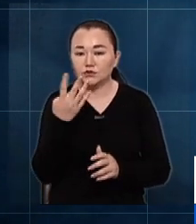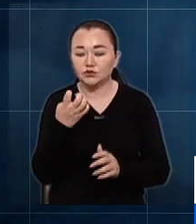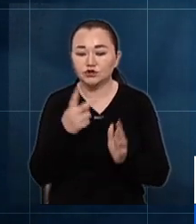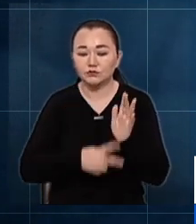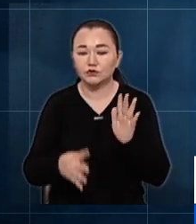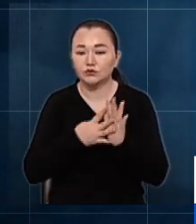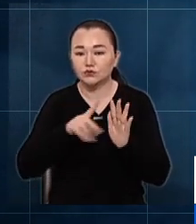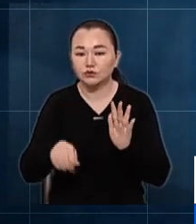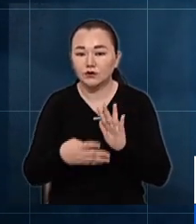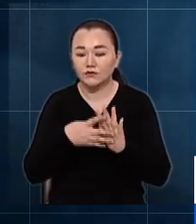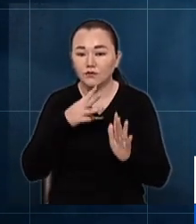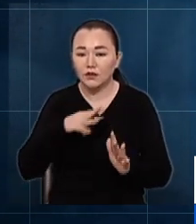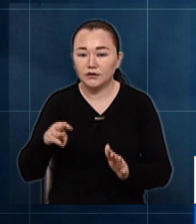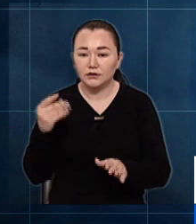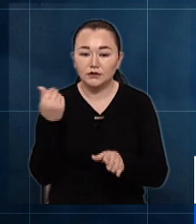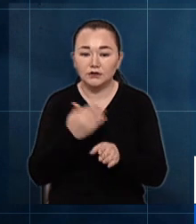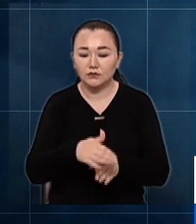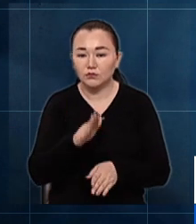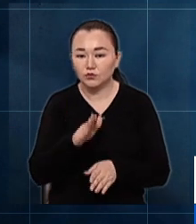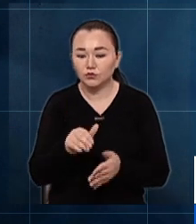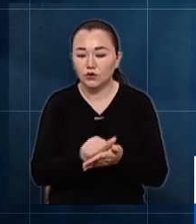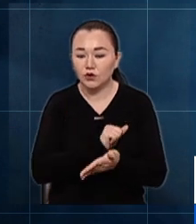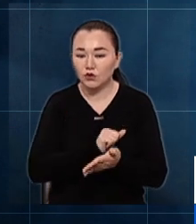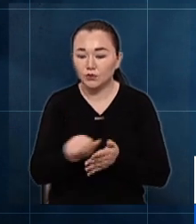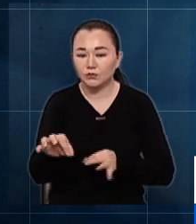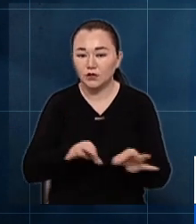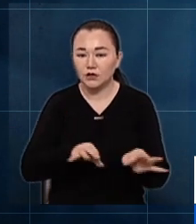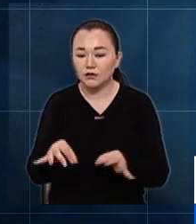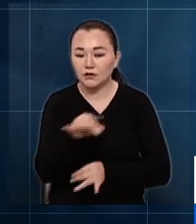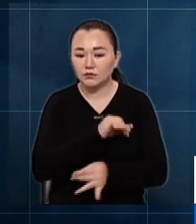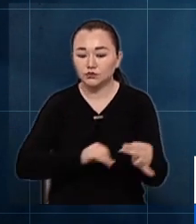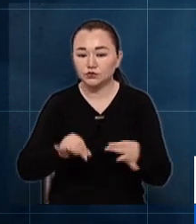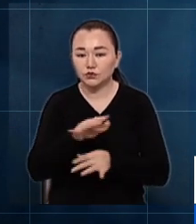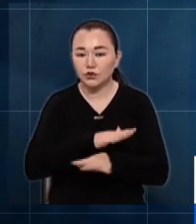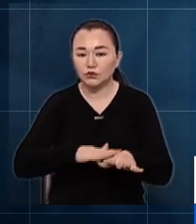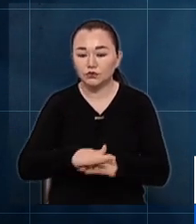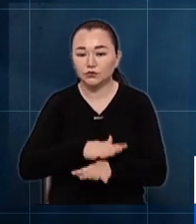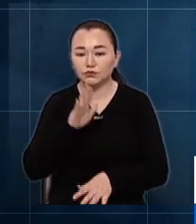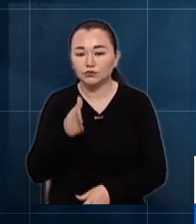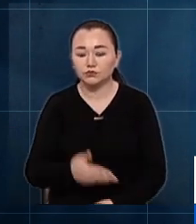479,9 миллион теңге бөлінеді. Құжат жобасы қазір қоғам талқылауына ұсынылған.